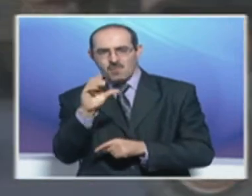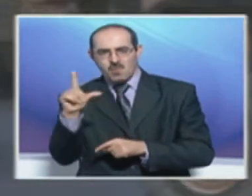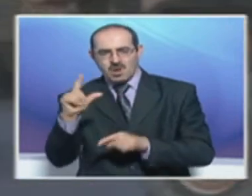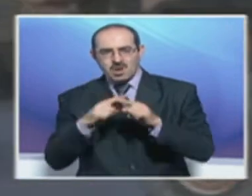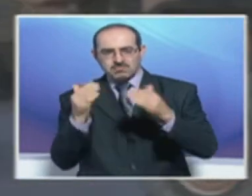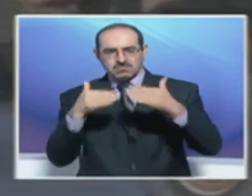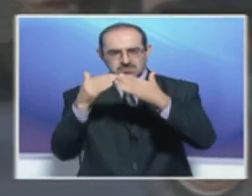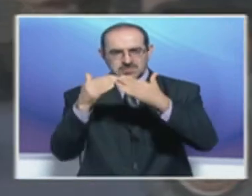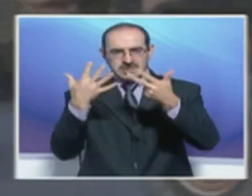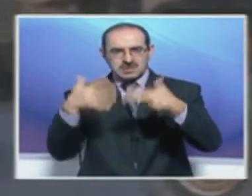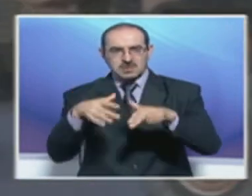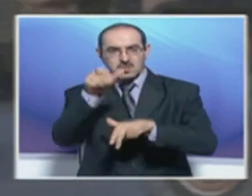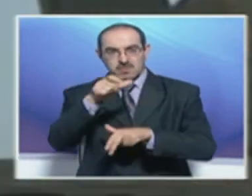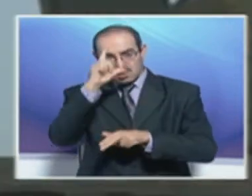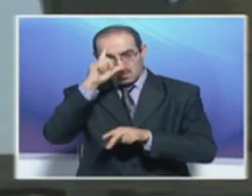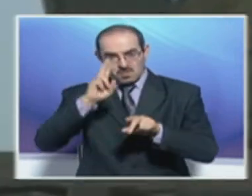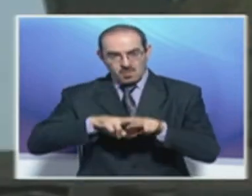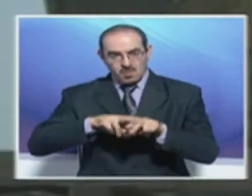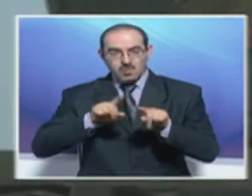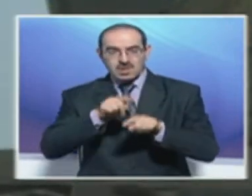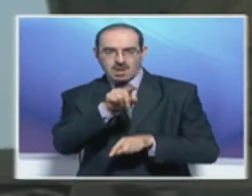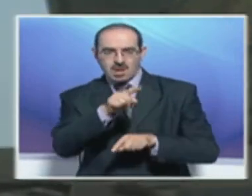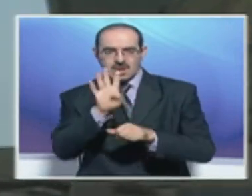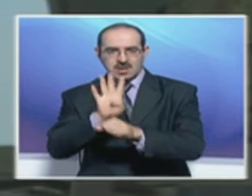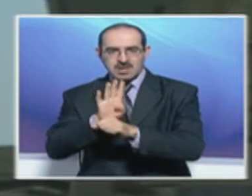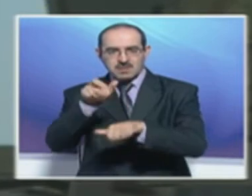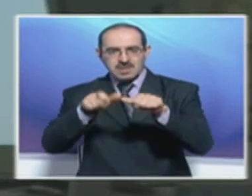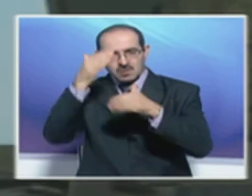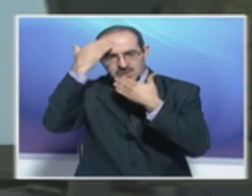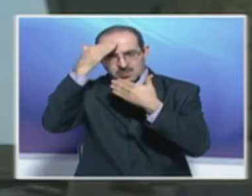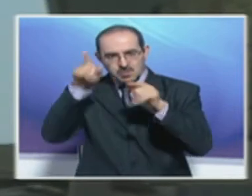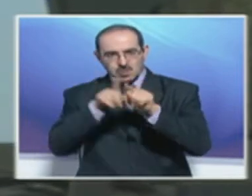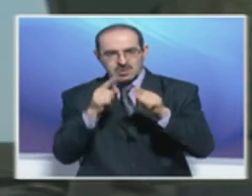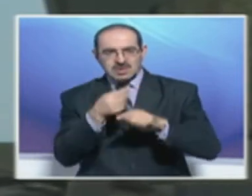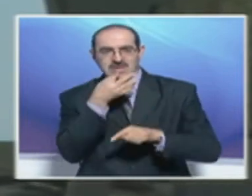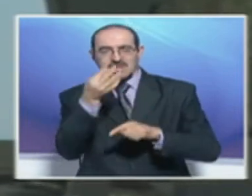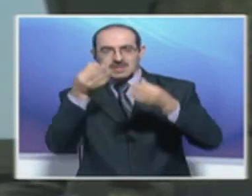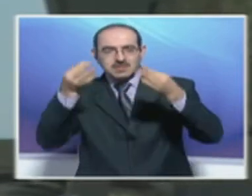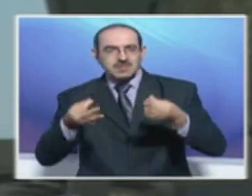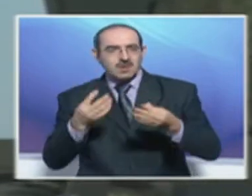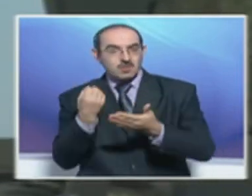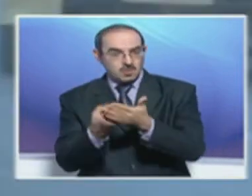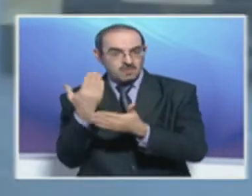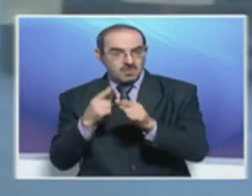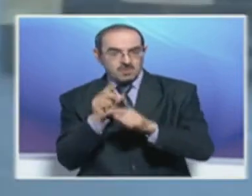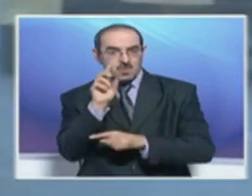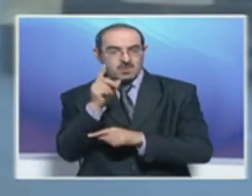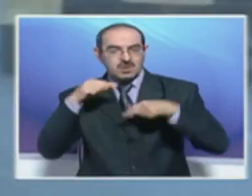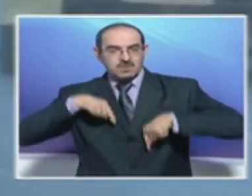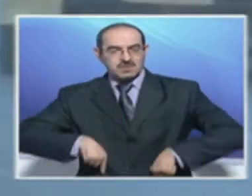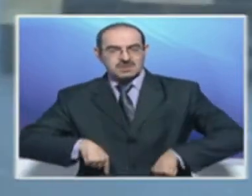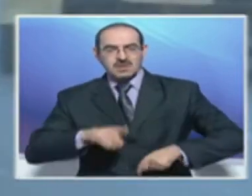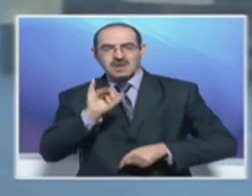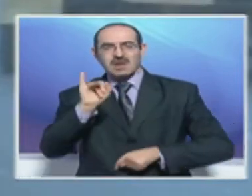إلى 18 قتيلا بينهم 14 أجنبيا بحسب حصيلة جديدة قدمتها وزارة